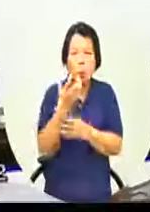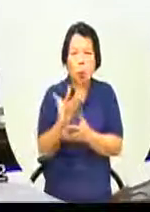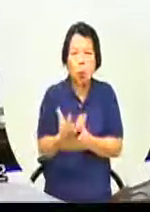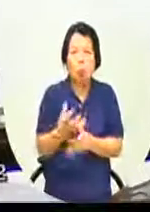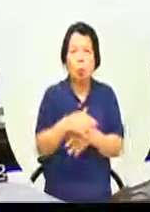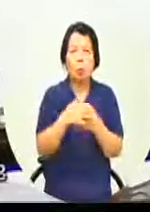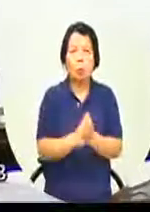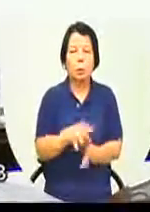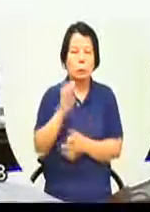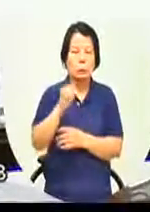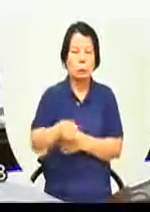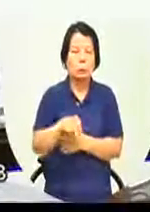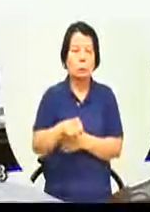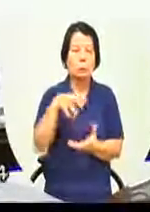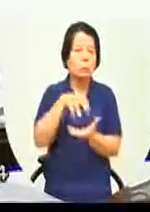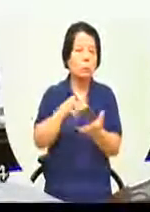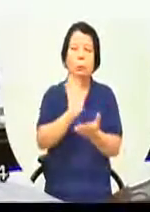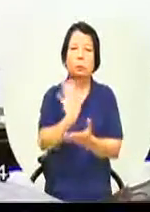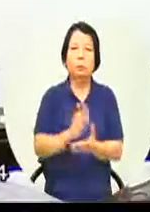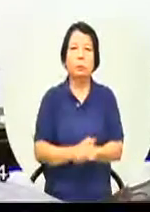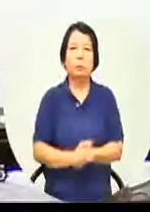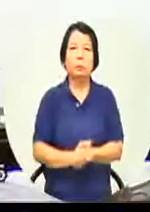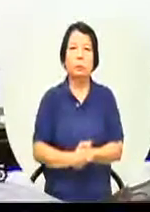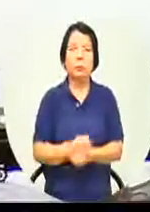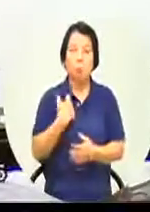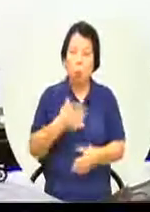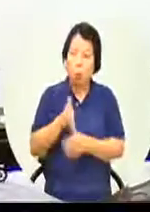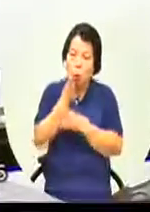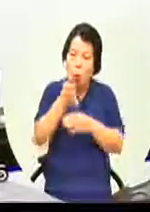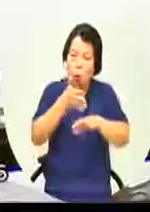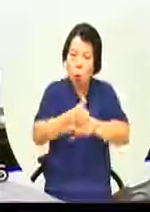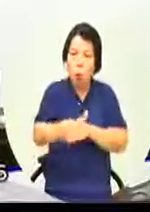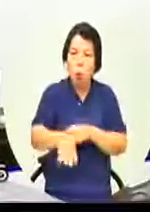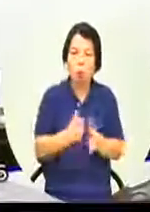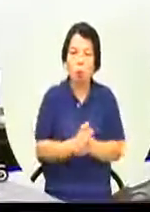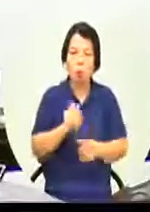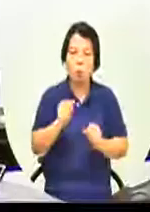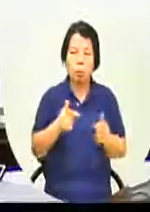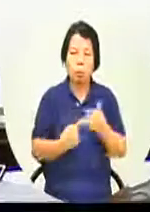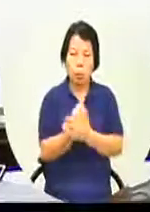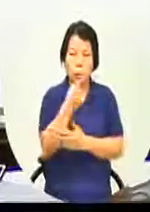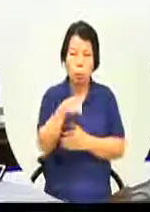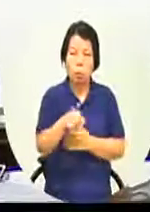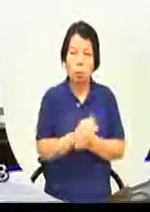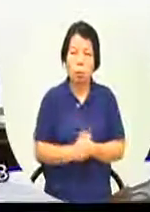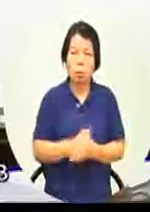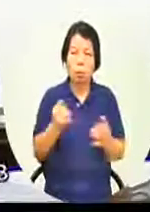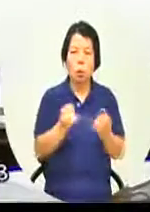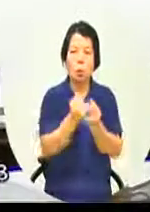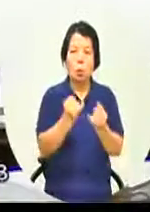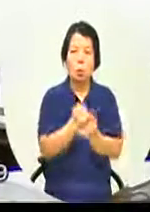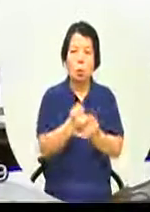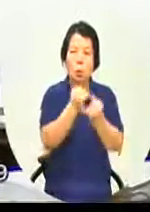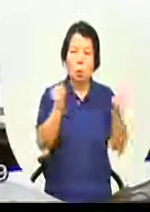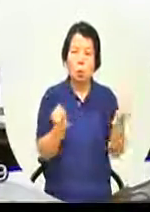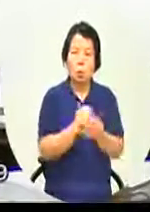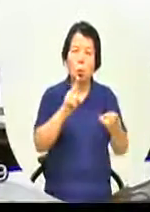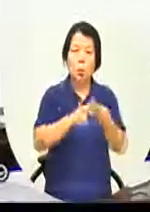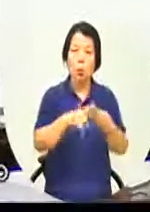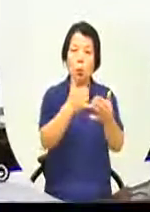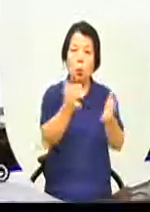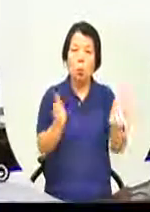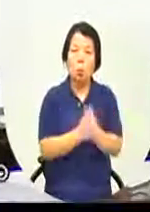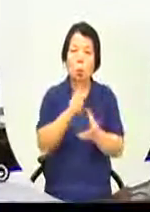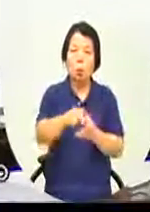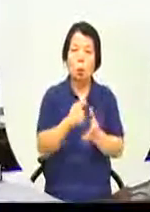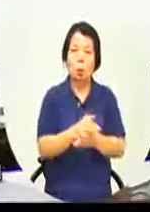时候我有咨询你，我希望你说不只是这样，我看很多的主妇联盟或者很多的其他的很多的例